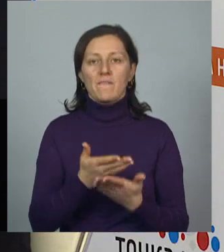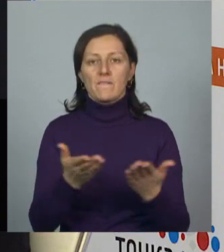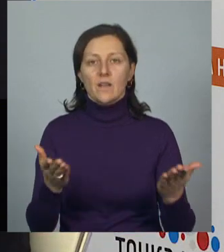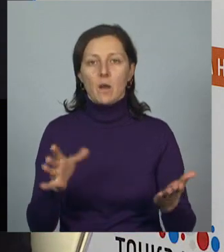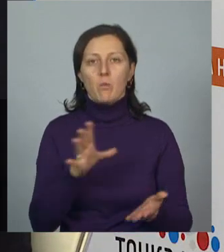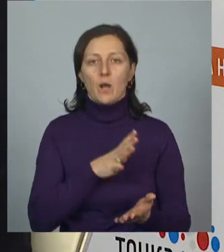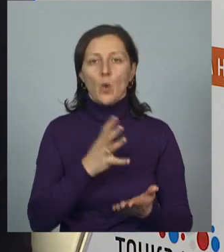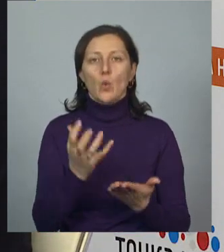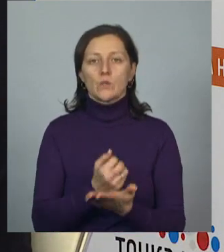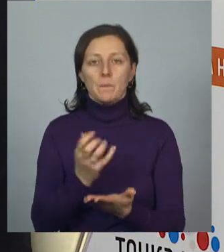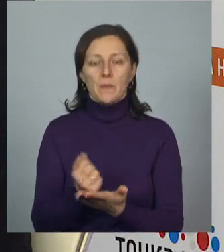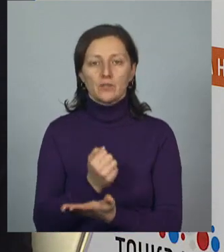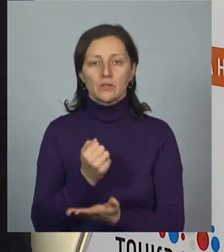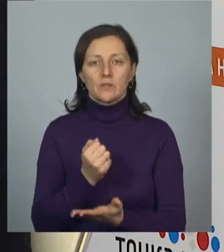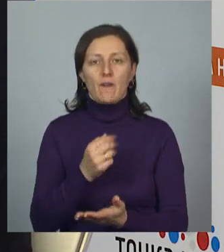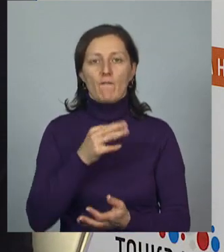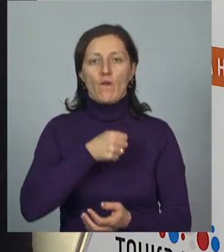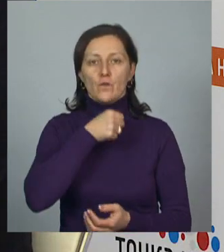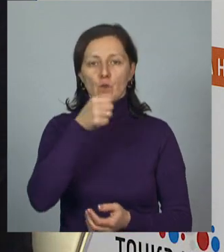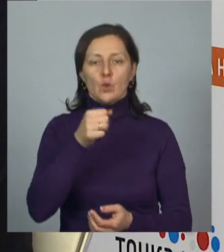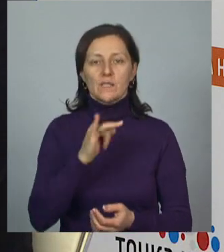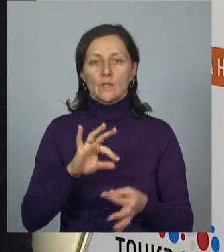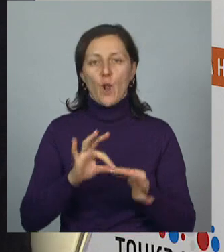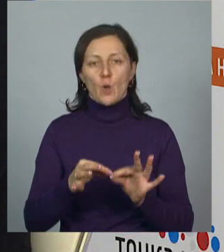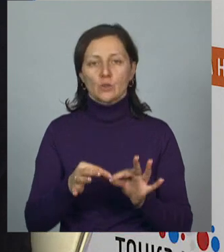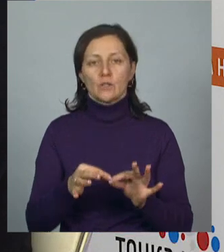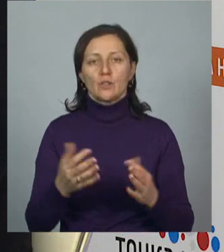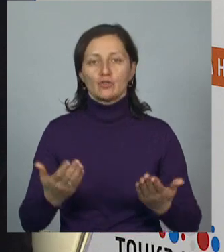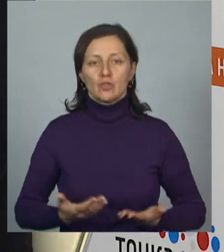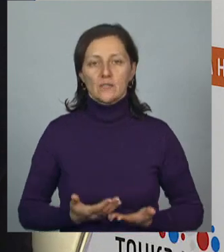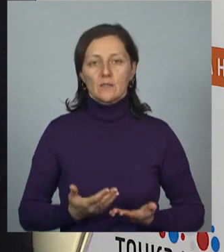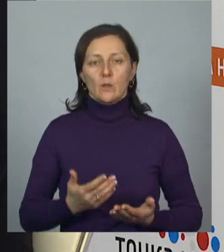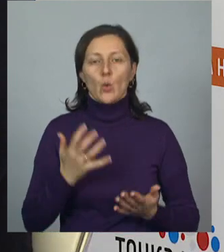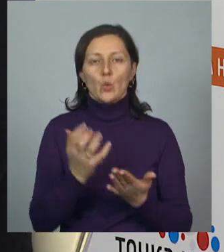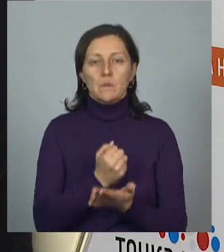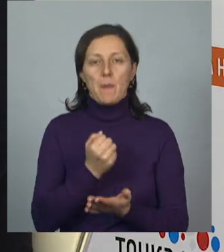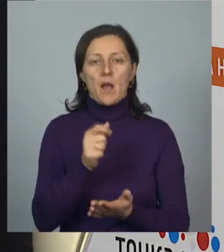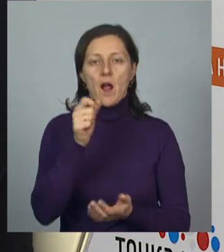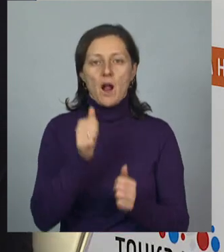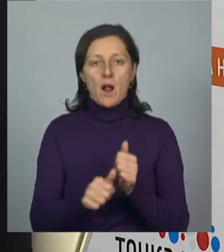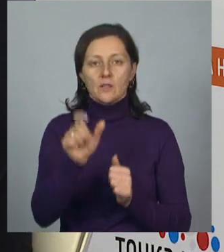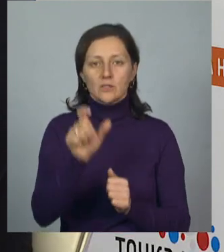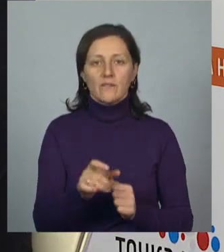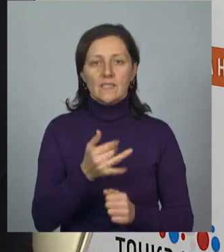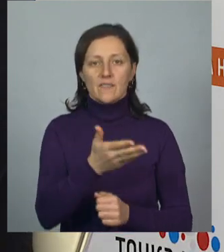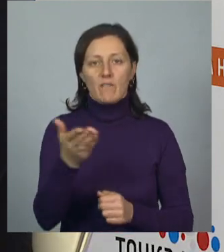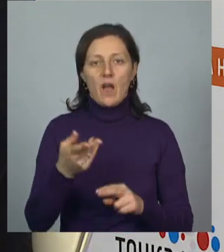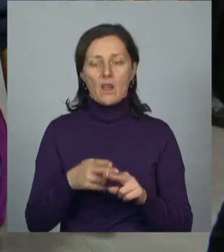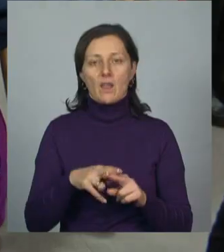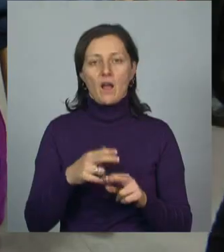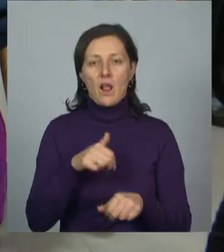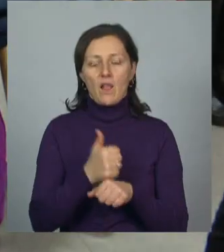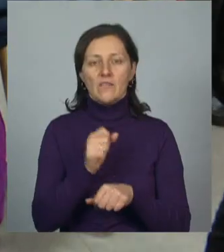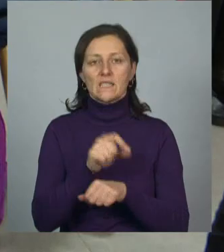были успешны во взрослой, очень сложной жизни. Именно вот успех каждого из вас для нас он является главной